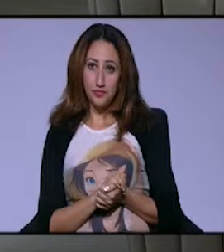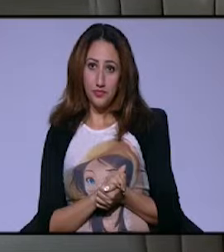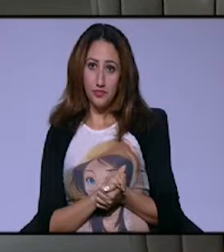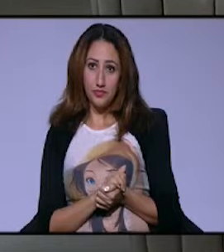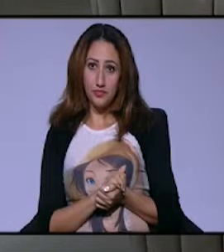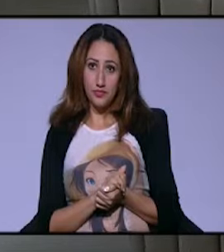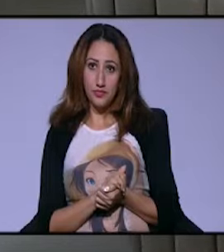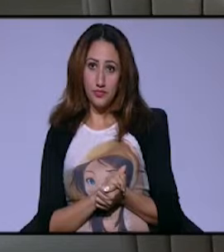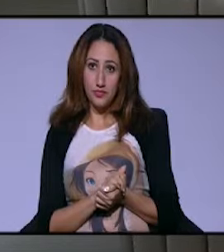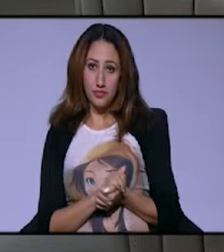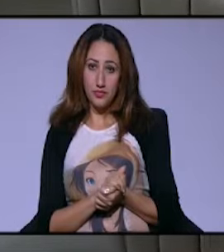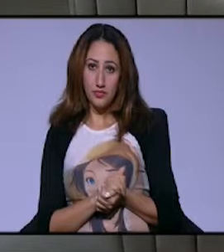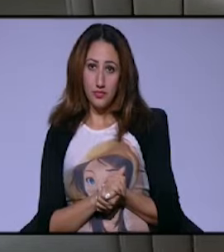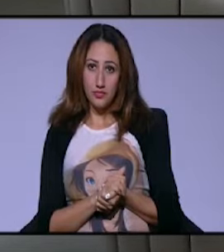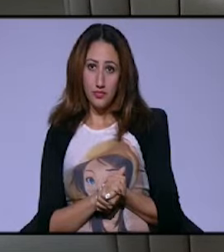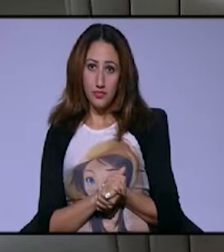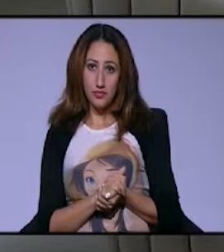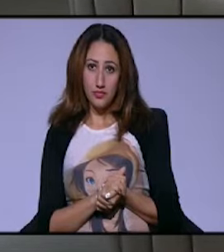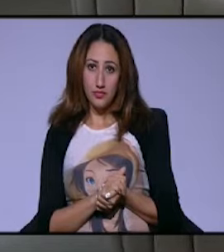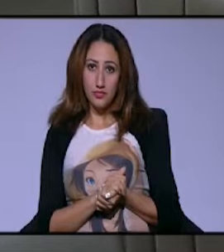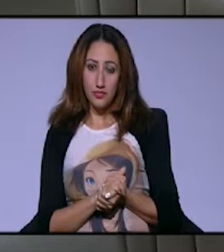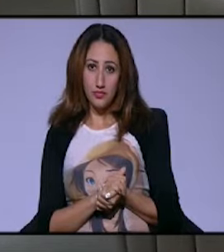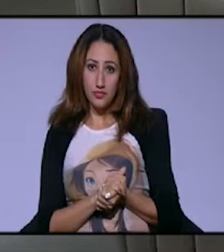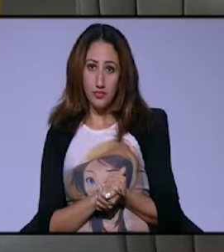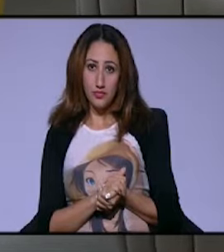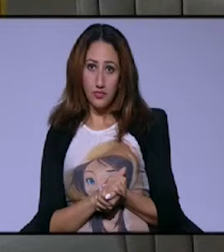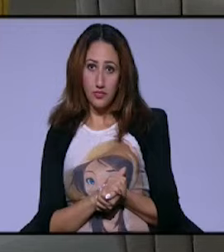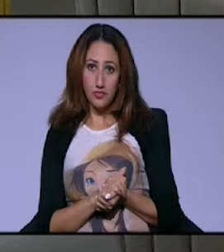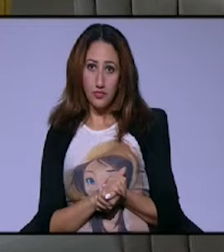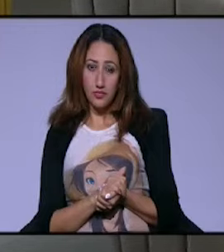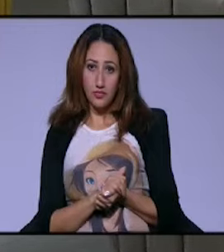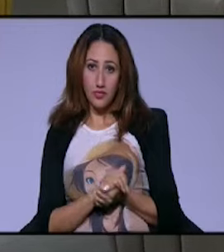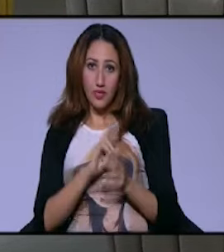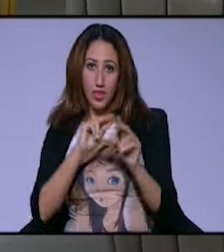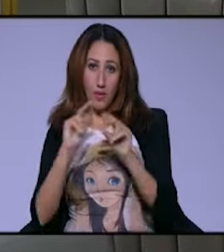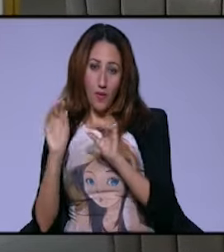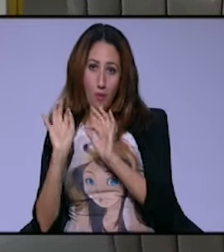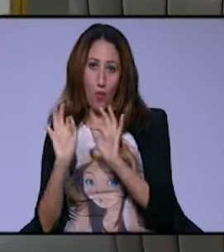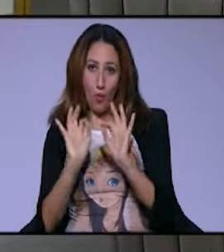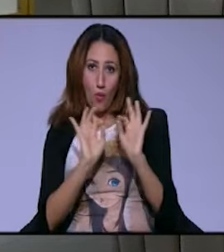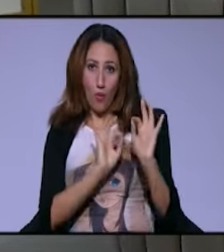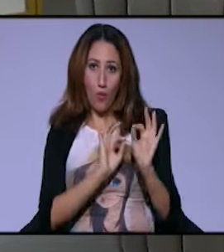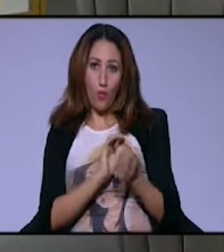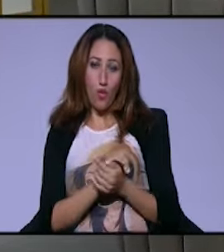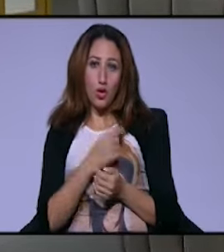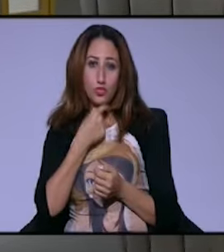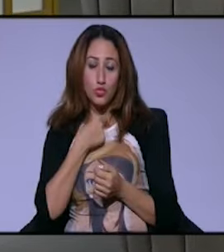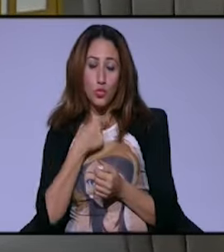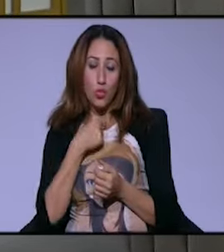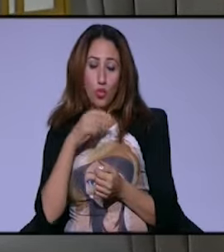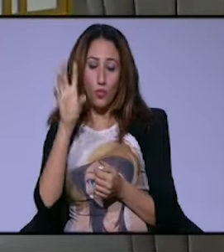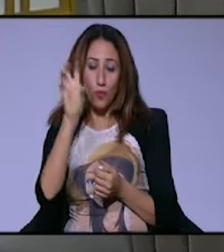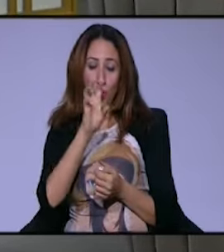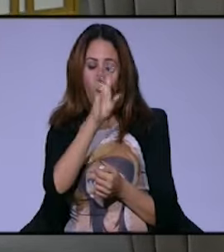الدين إياك نعبد وإياك نستعين اهدنا الصراط